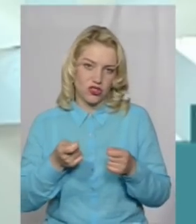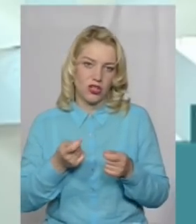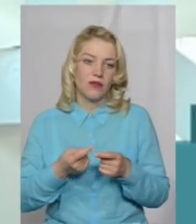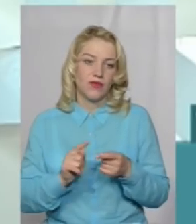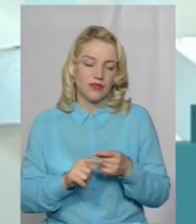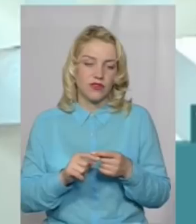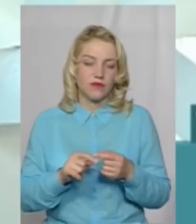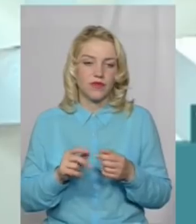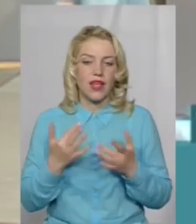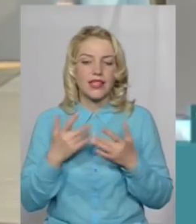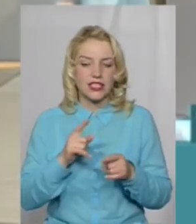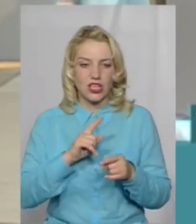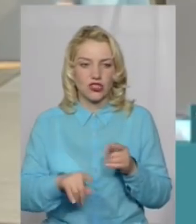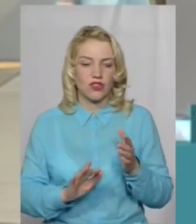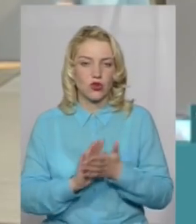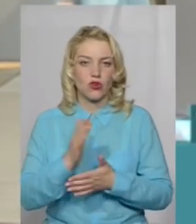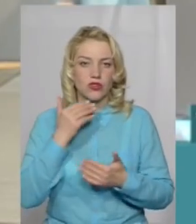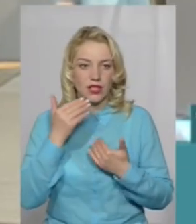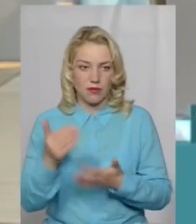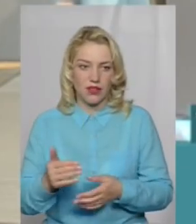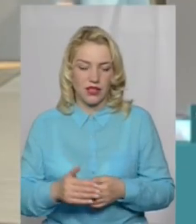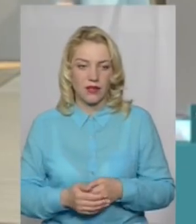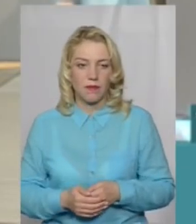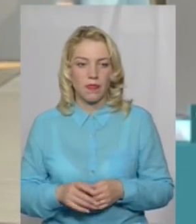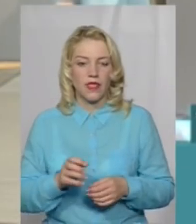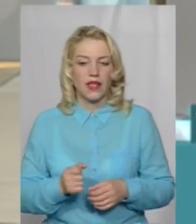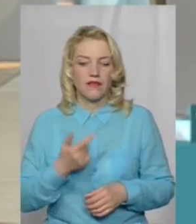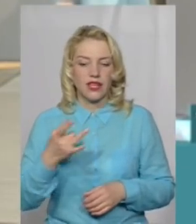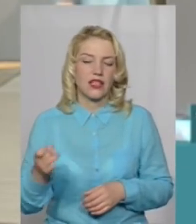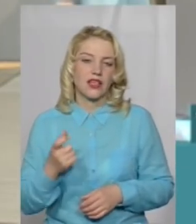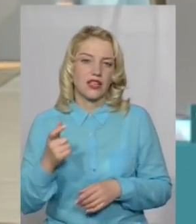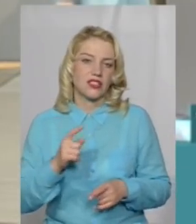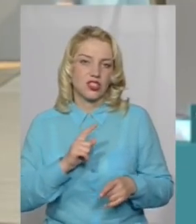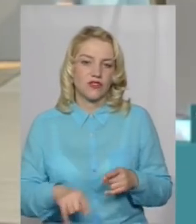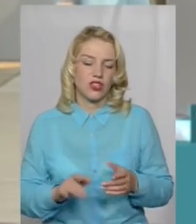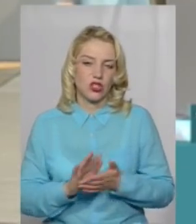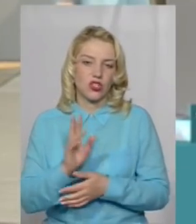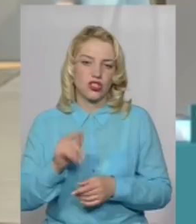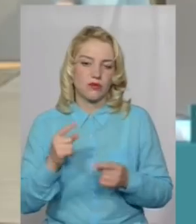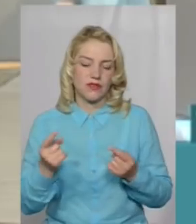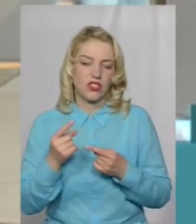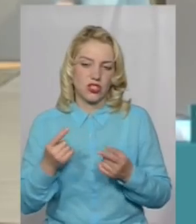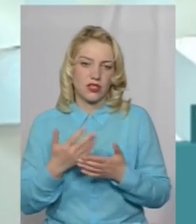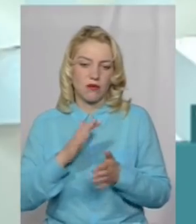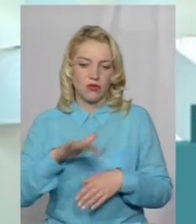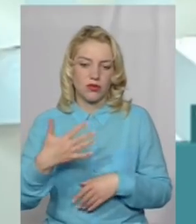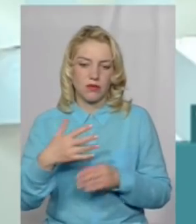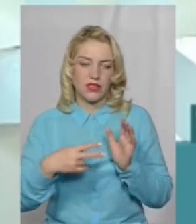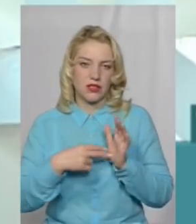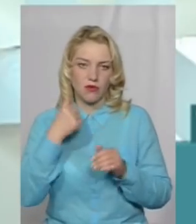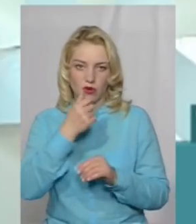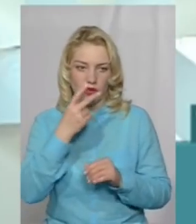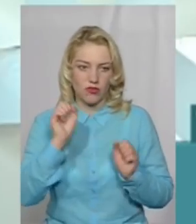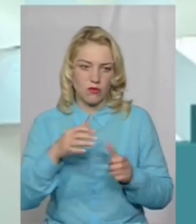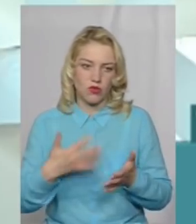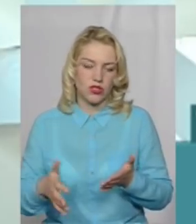що в цьому році... Наскільки швидко росте? Ну, в декілька разів швидше, ніж звичайні породи. Після 5-7 років вже ми